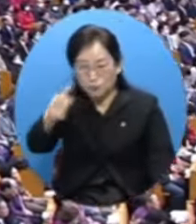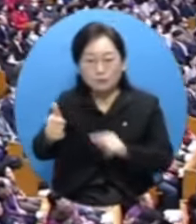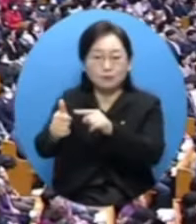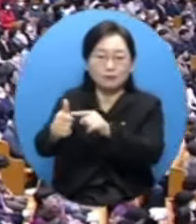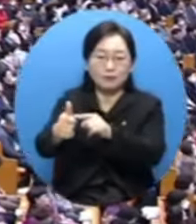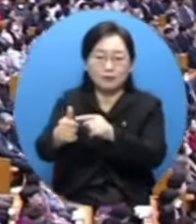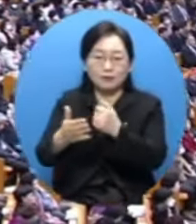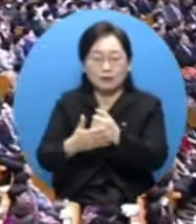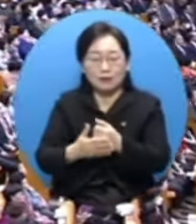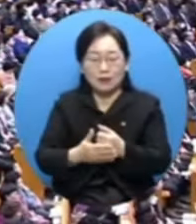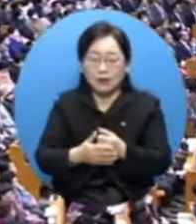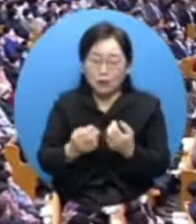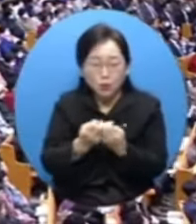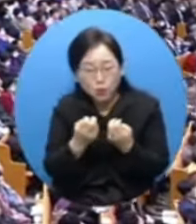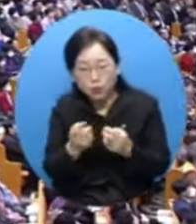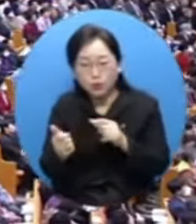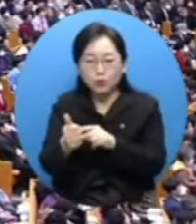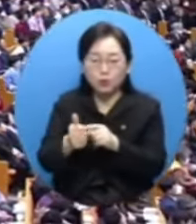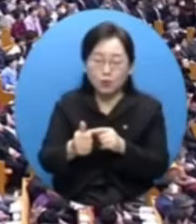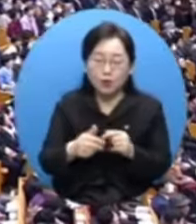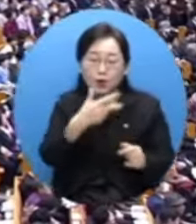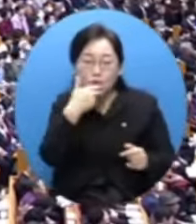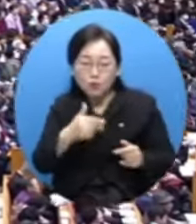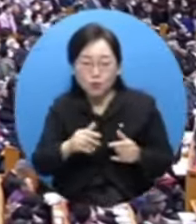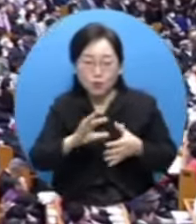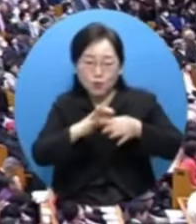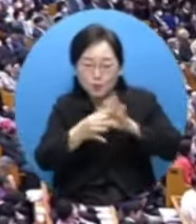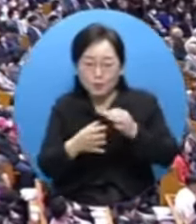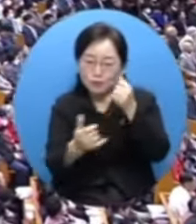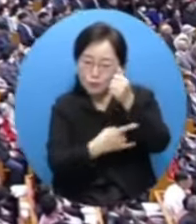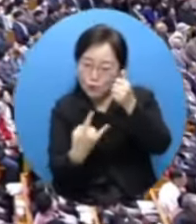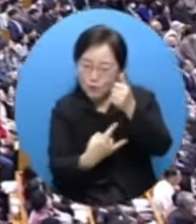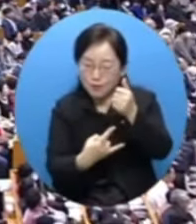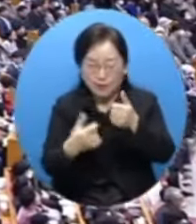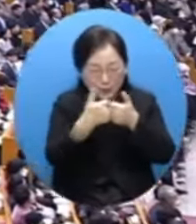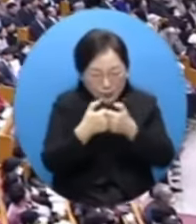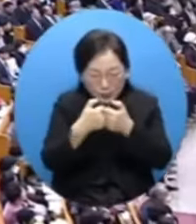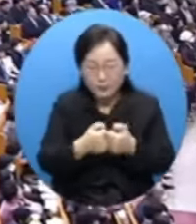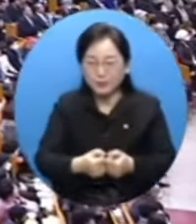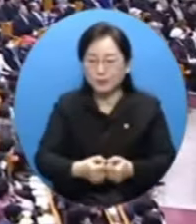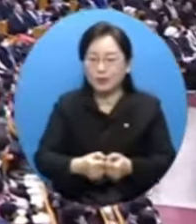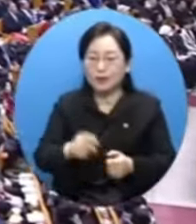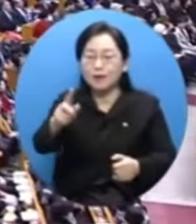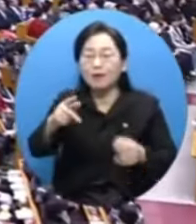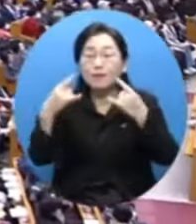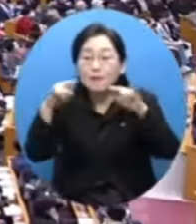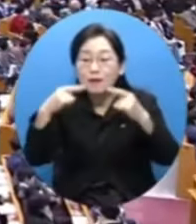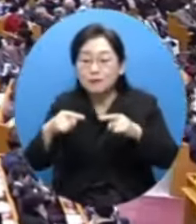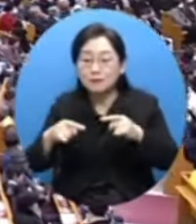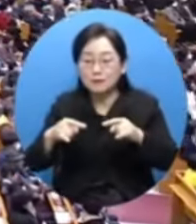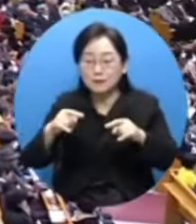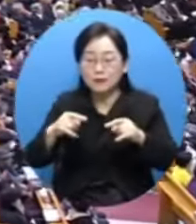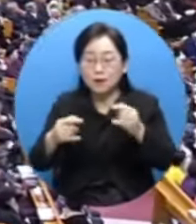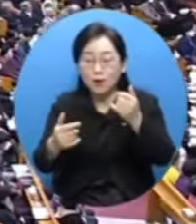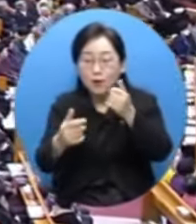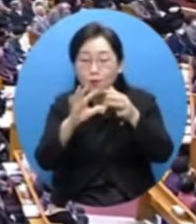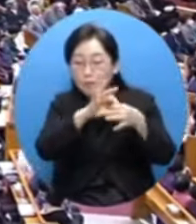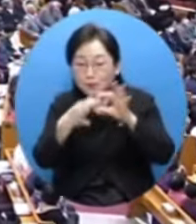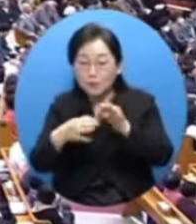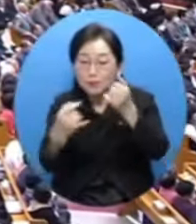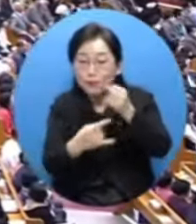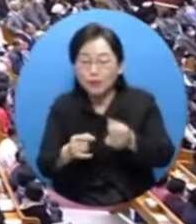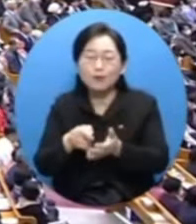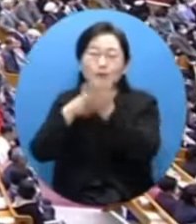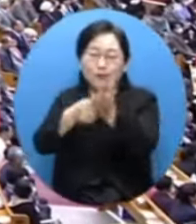사람이 금메달 후보이기 때문에 올림픽 위원회에다가 그 100m 예선 경기를 날짜를 바꿔 달라고 요청했지만